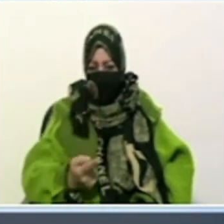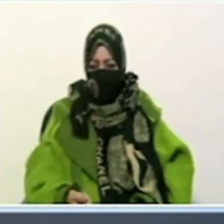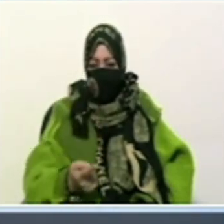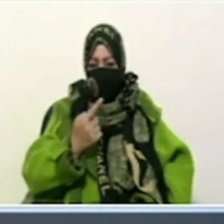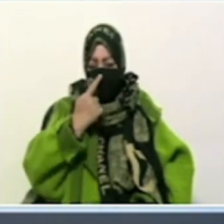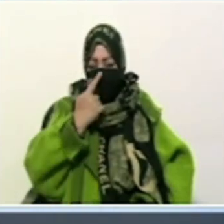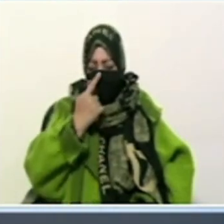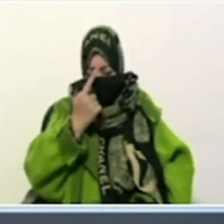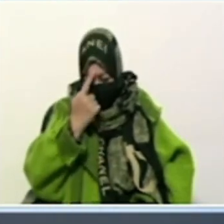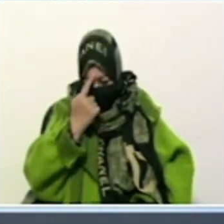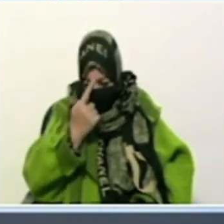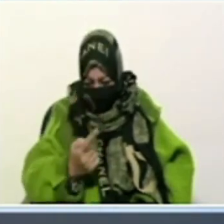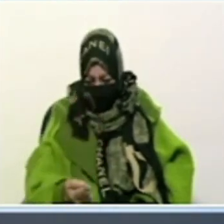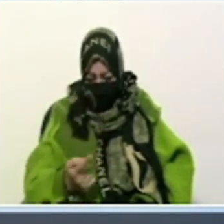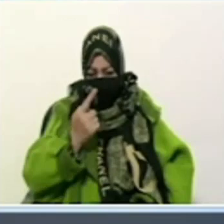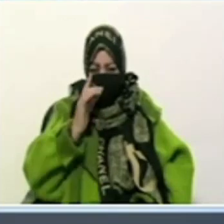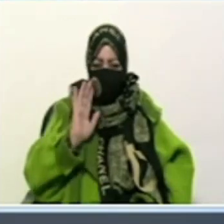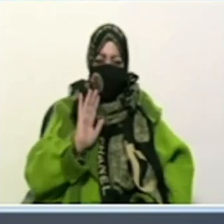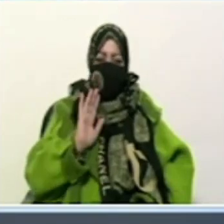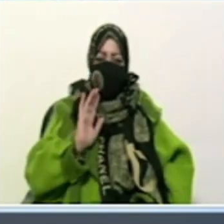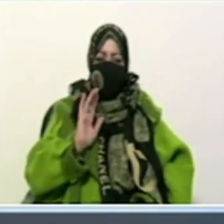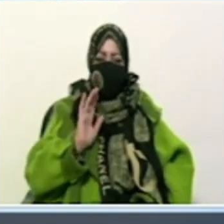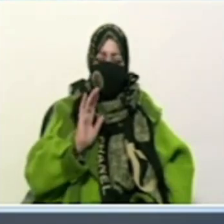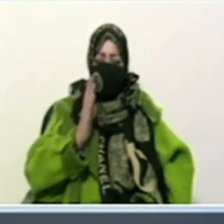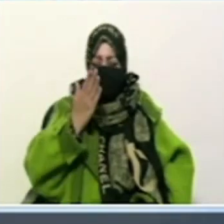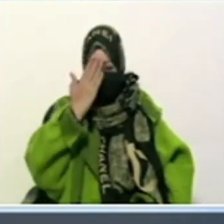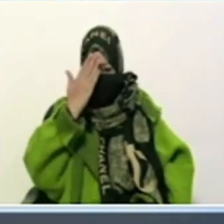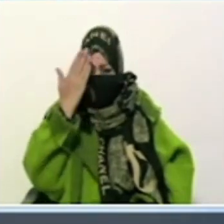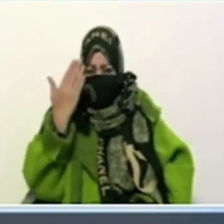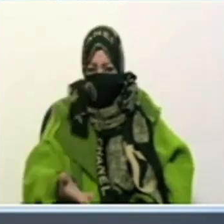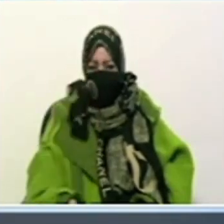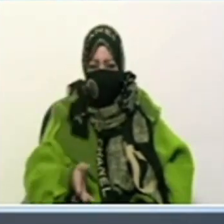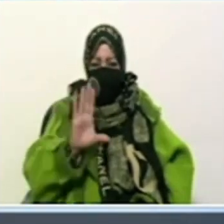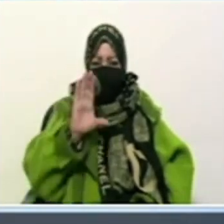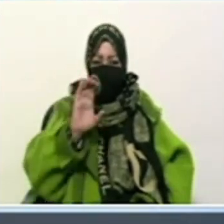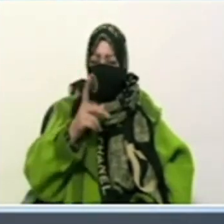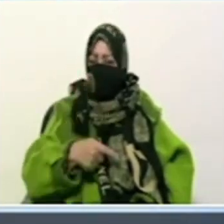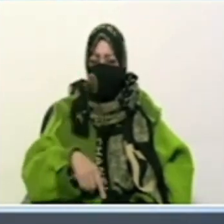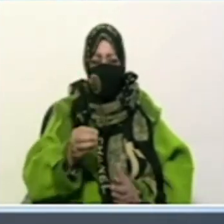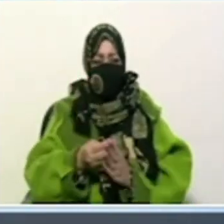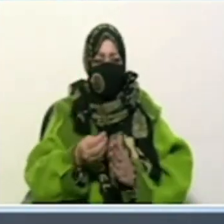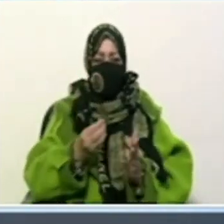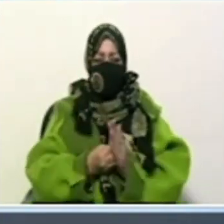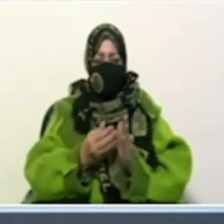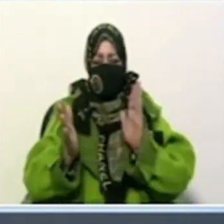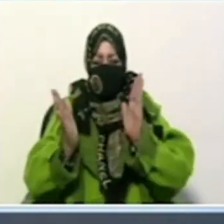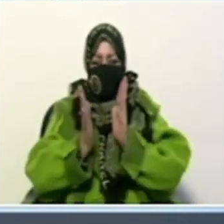صلاتك إذا كان يعني لا تستطيع أن تصل إلى الأرض بسجودك، والله أعلم.